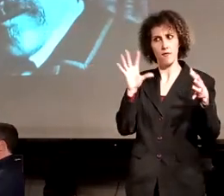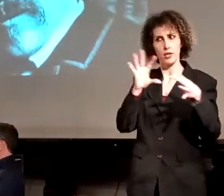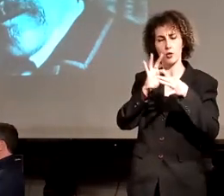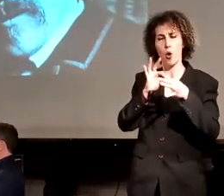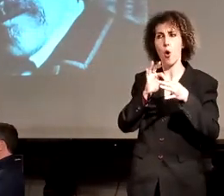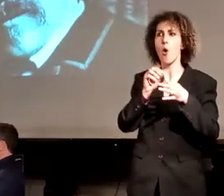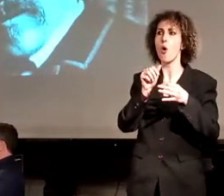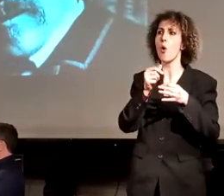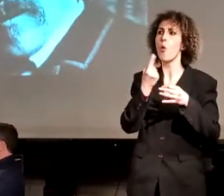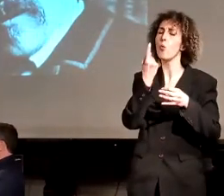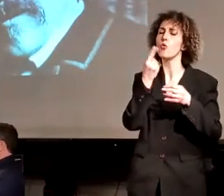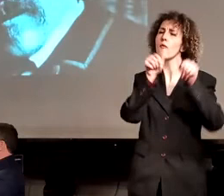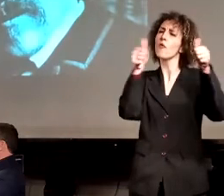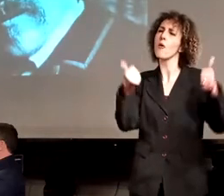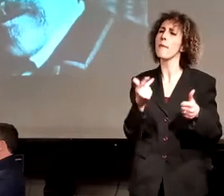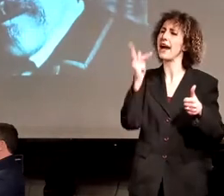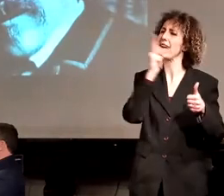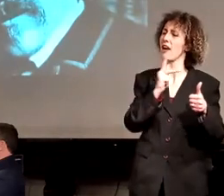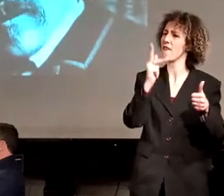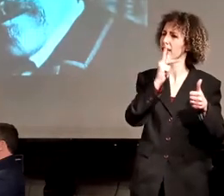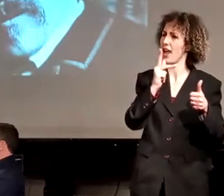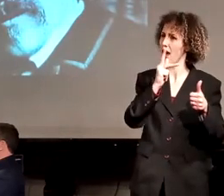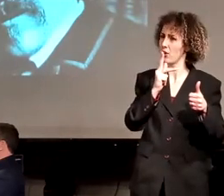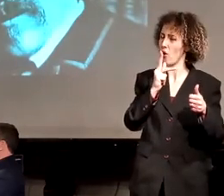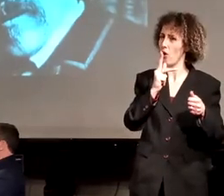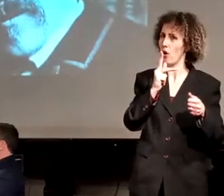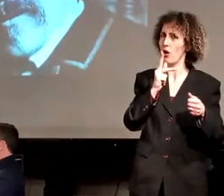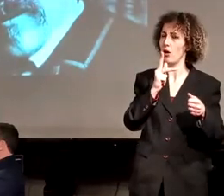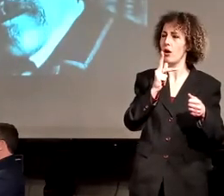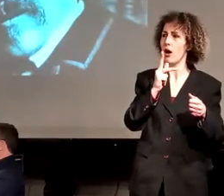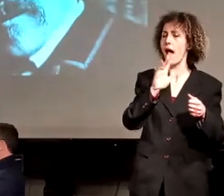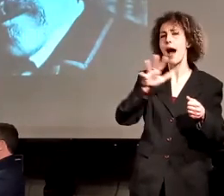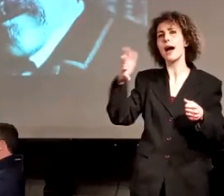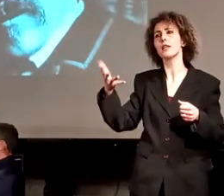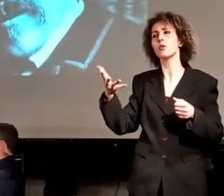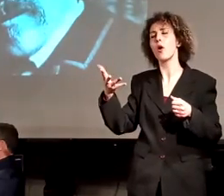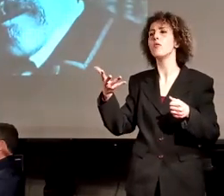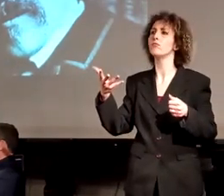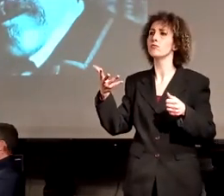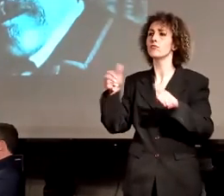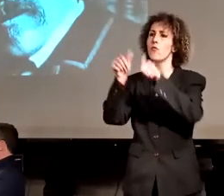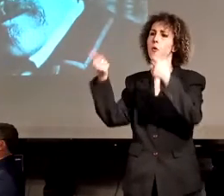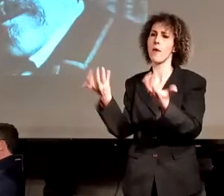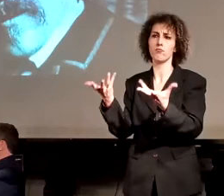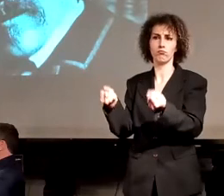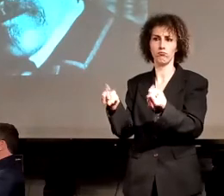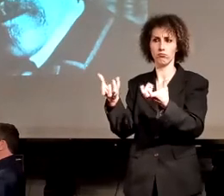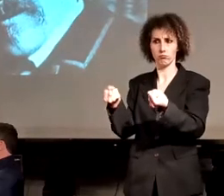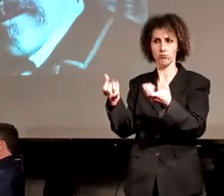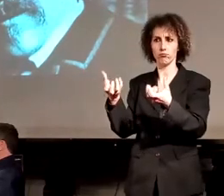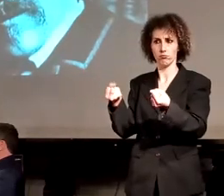kafkiano l'altro invece molto da uomo o un credito nonostante forse un